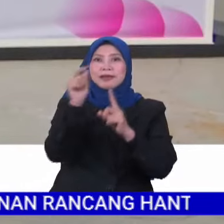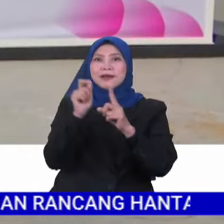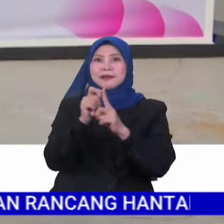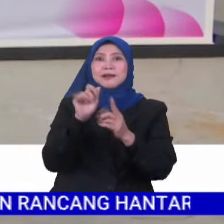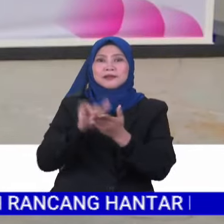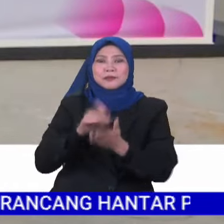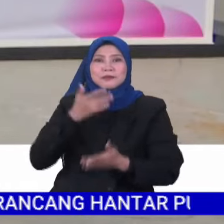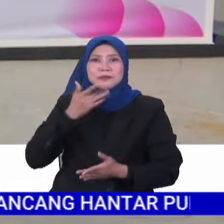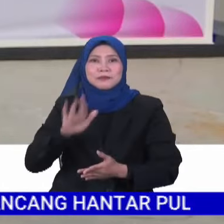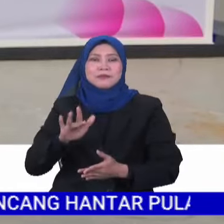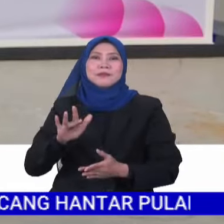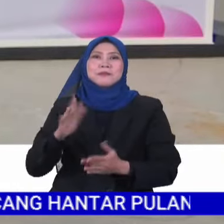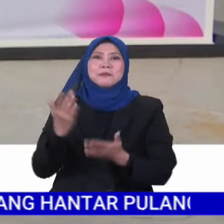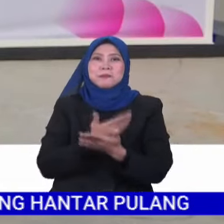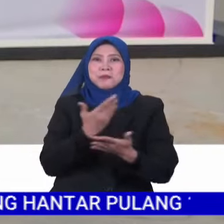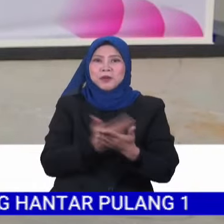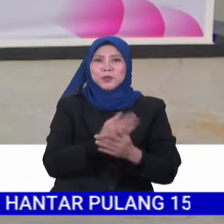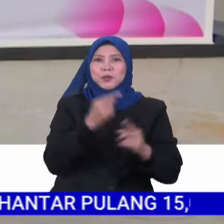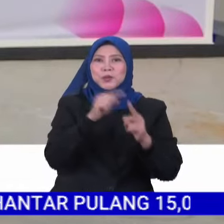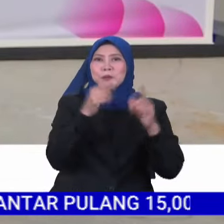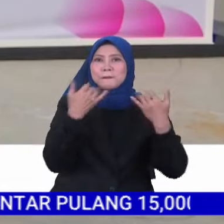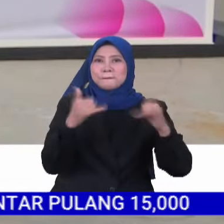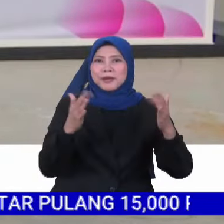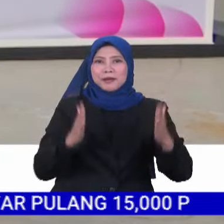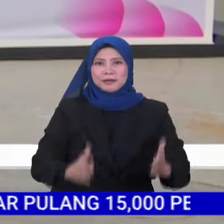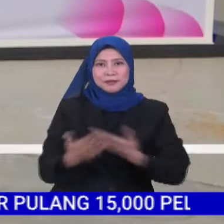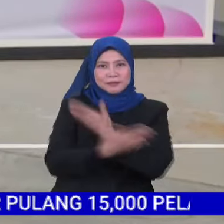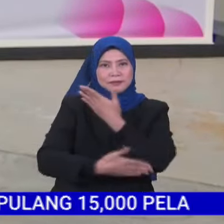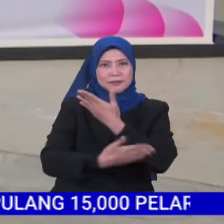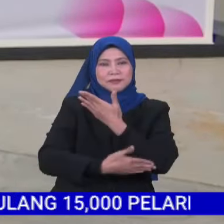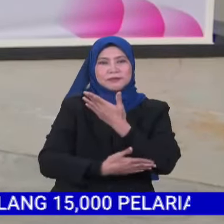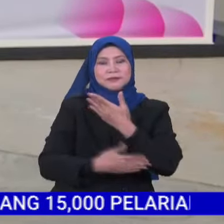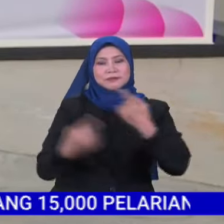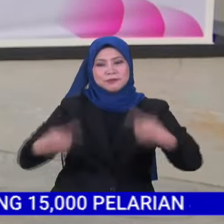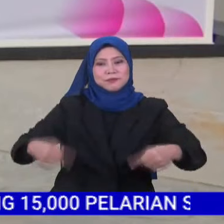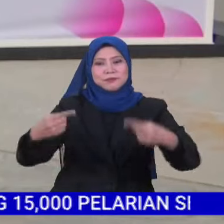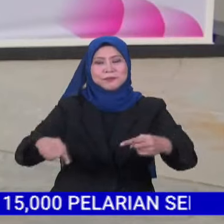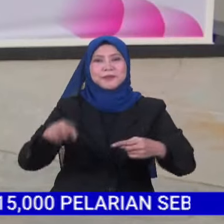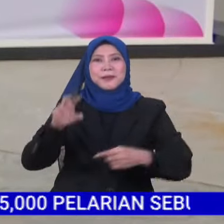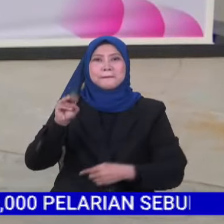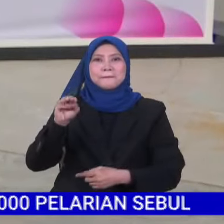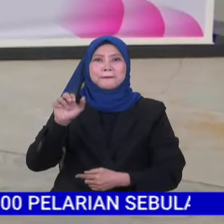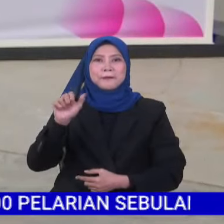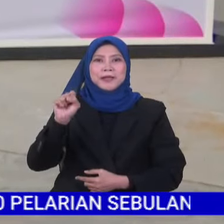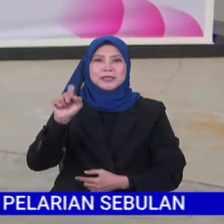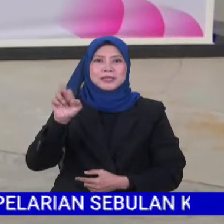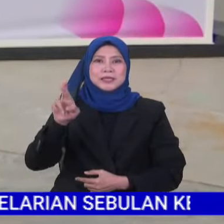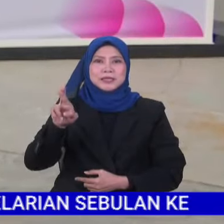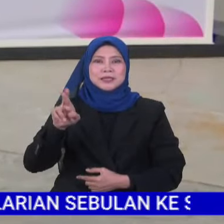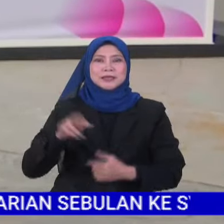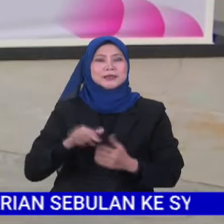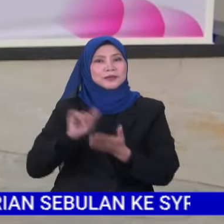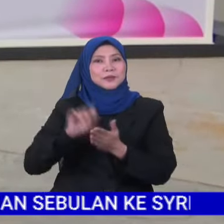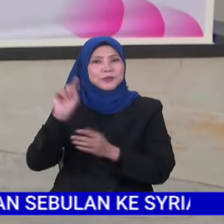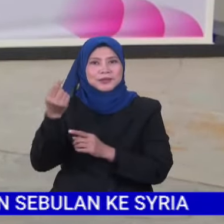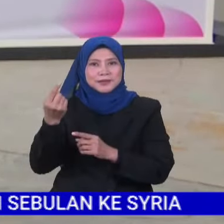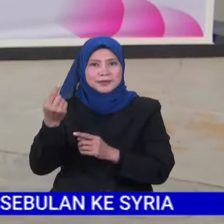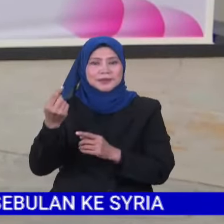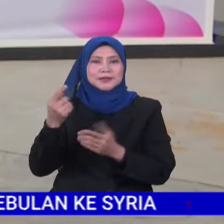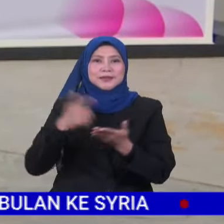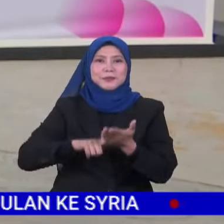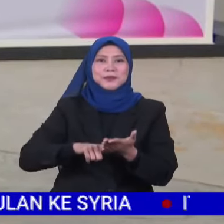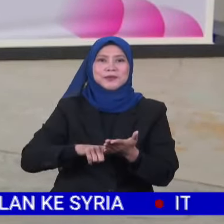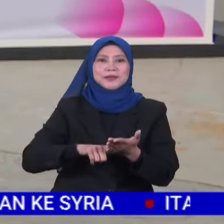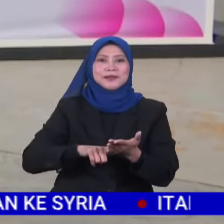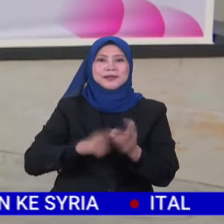selama ini mampu membawa Tuah baru kepada pemain-pemain negara dalam saingan Master sekali ini baik sebagai ini dahulu